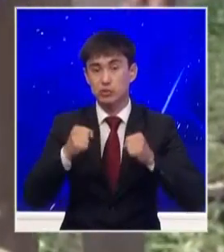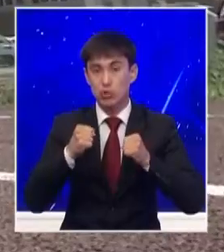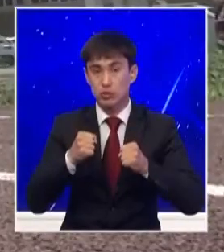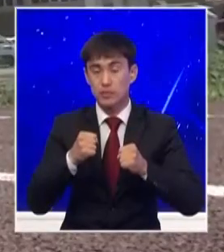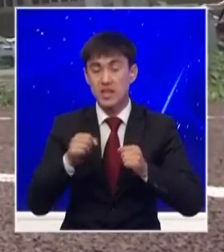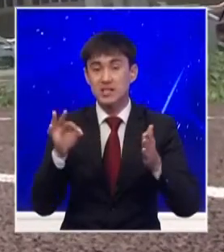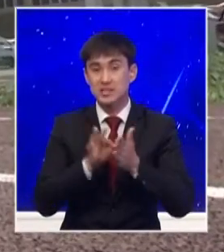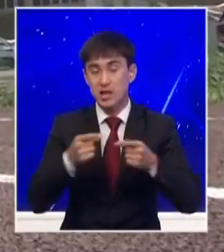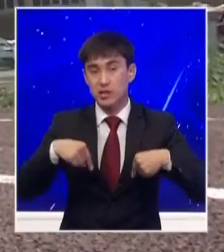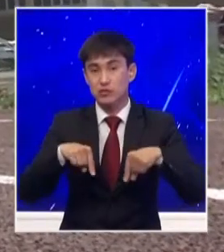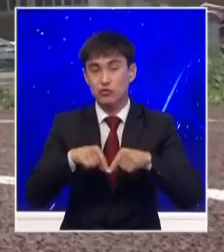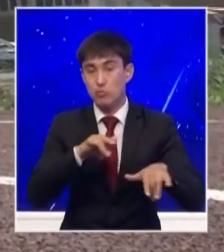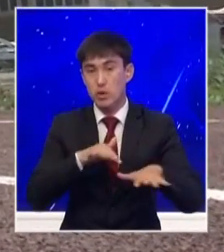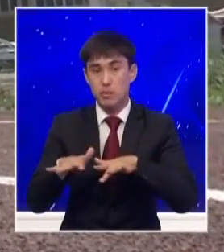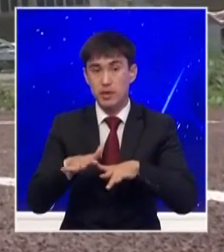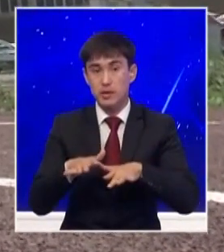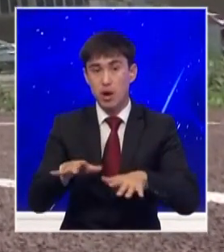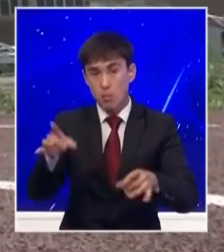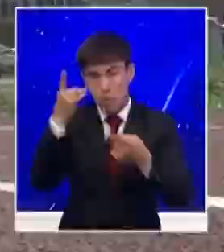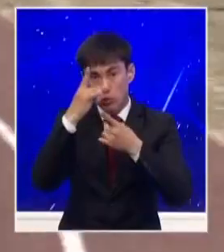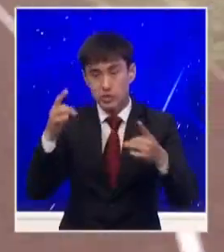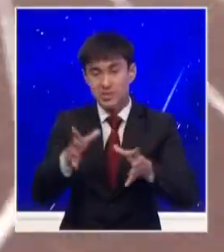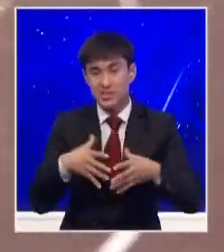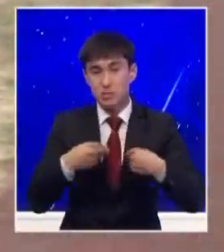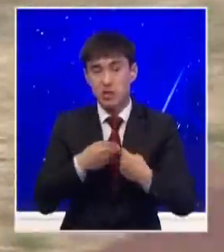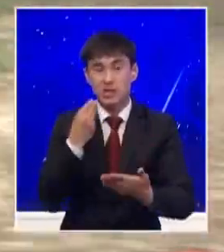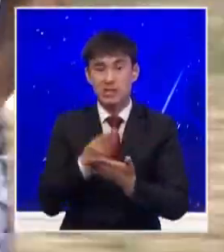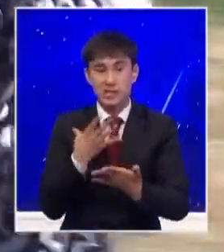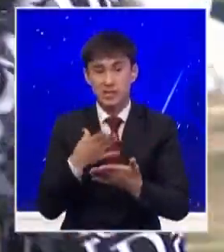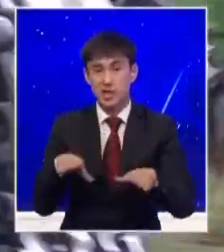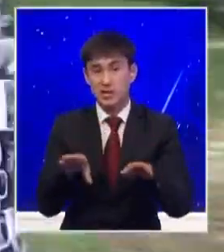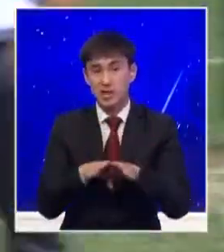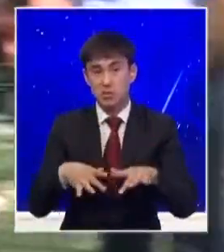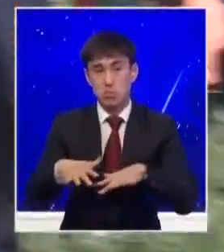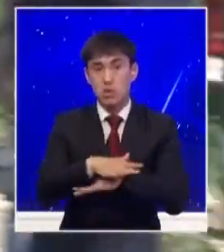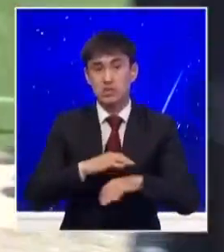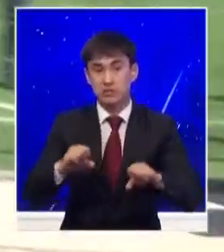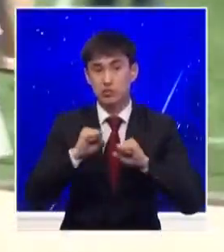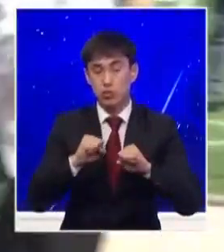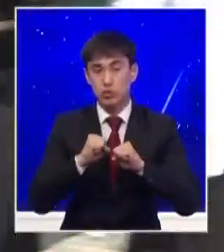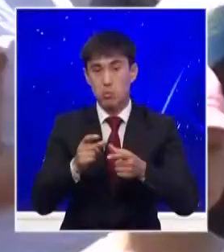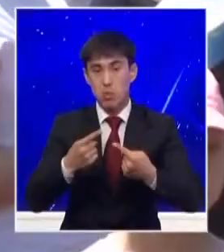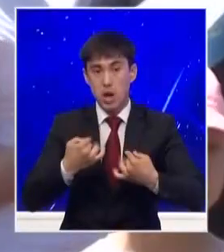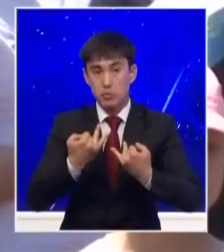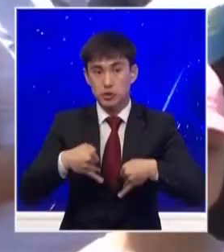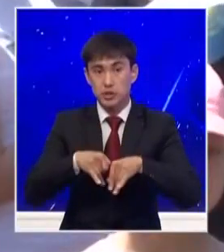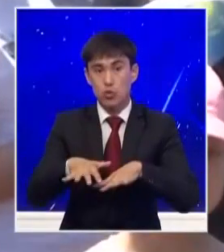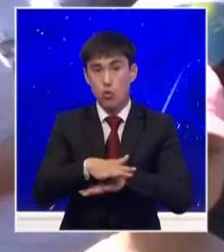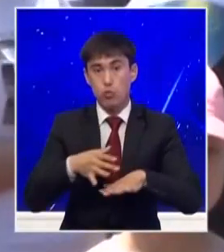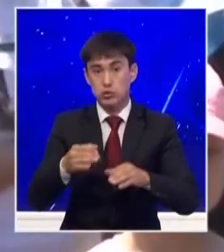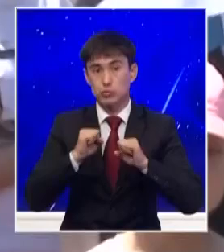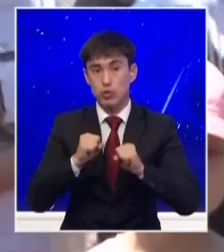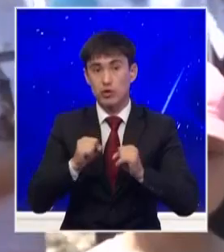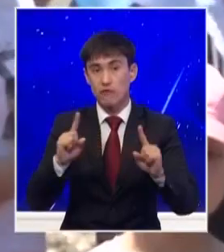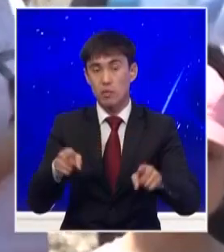спорта. Цель организованного мероприятия – популяризация семейных ценностей, а также массового спорта, приобщение жителей области к спорту